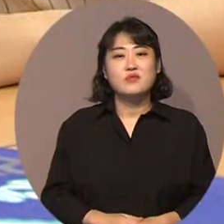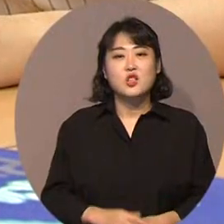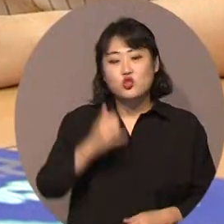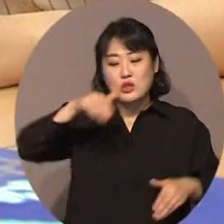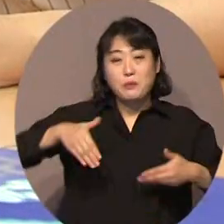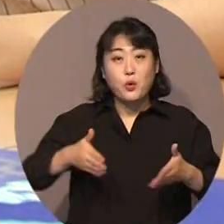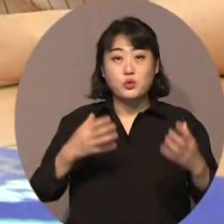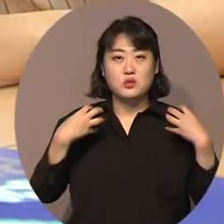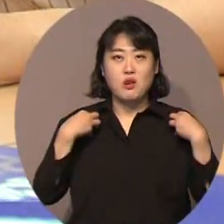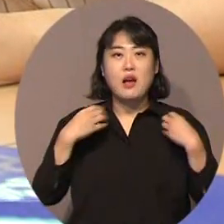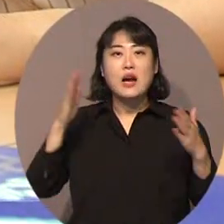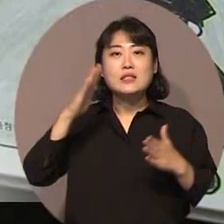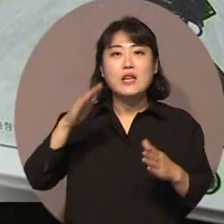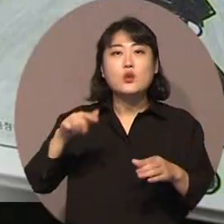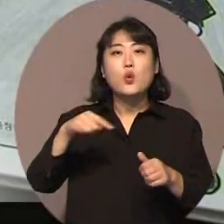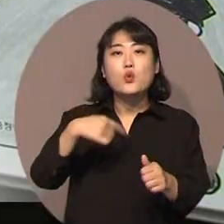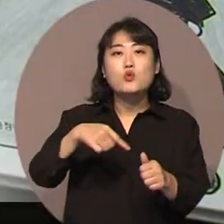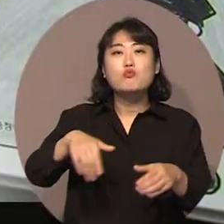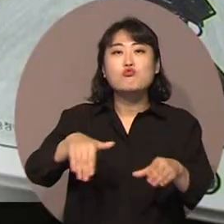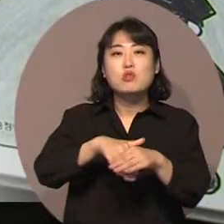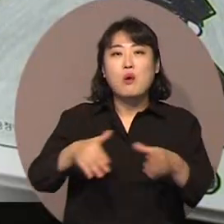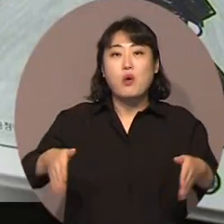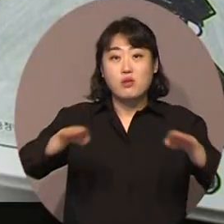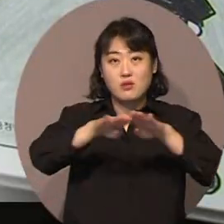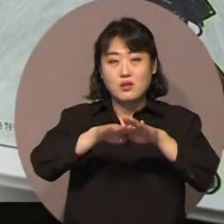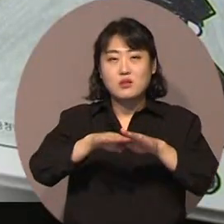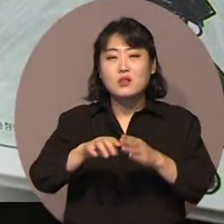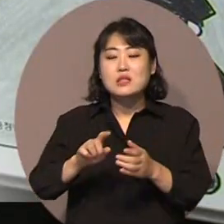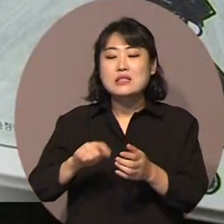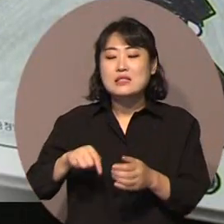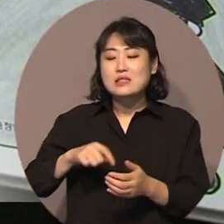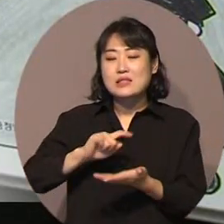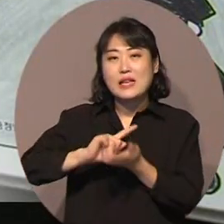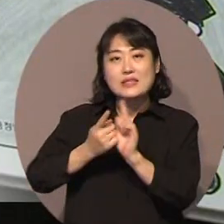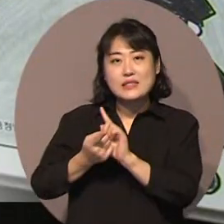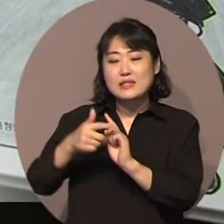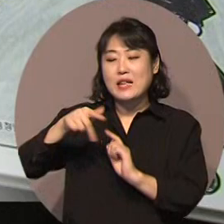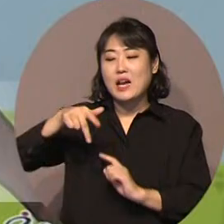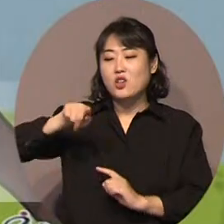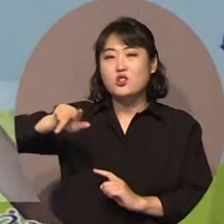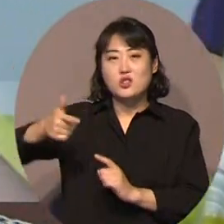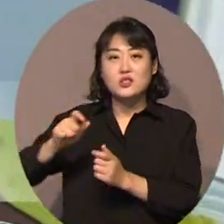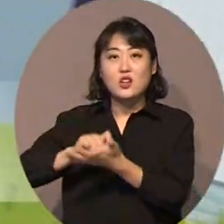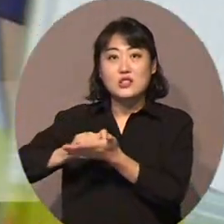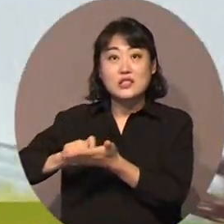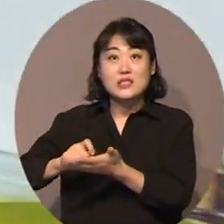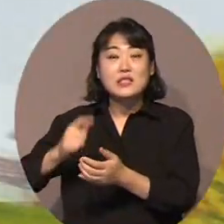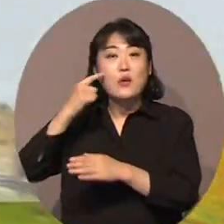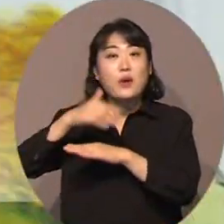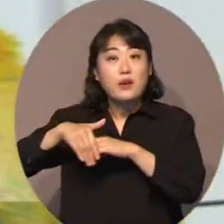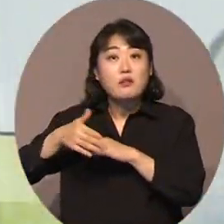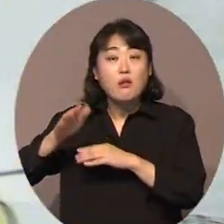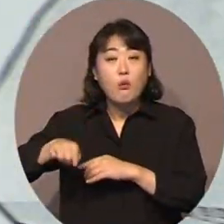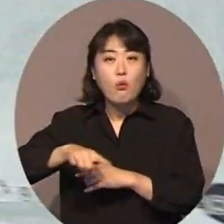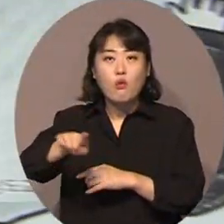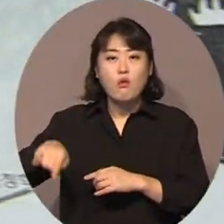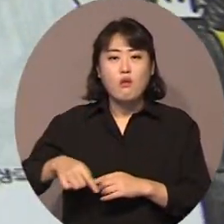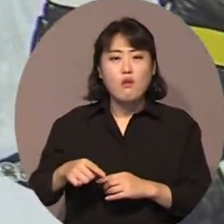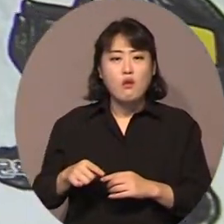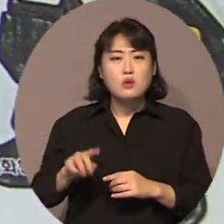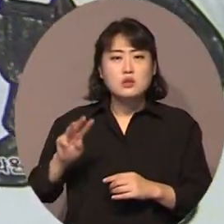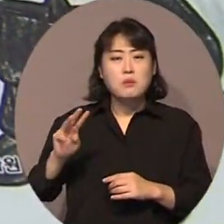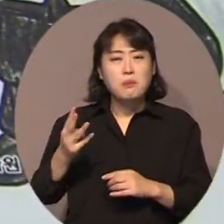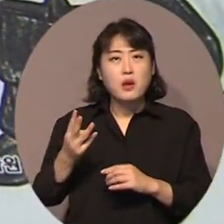학생교육문화원이 진행하는 자서전 써드리기 활동인데 지난 2011년부터 학생 1,600여 명이 참여해 300권